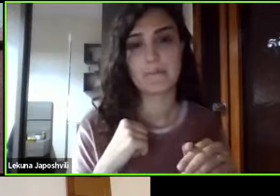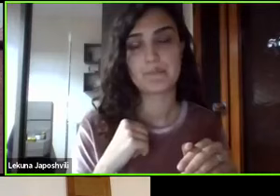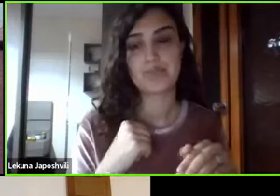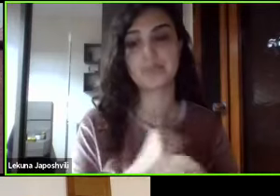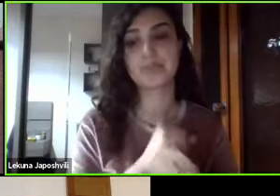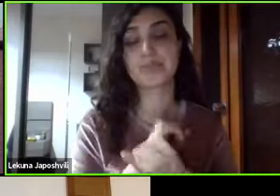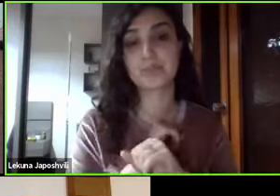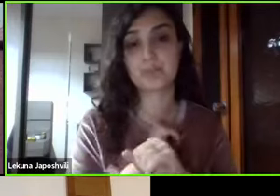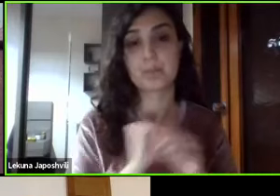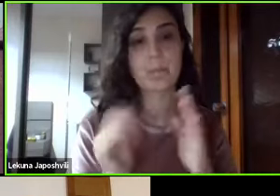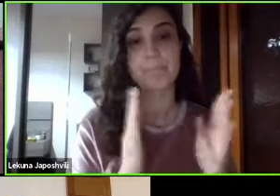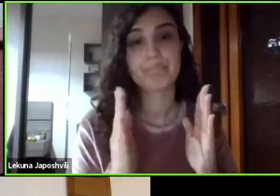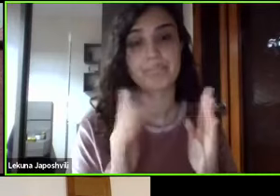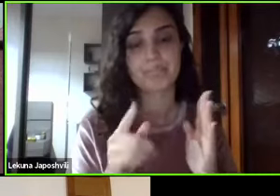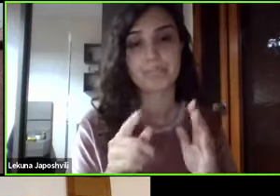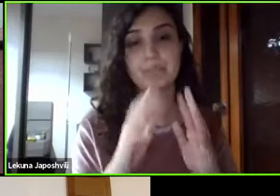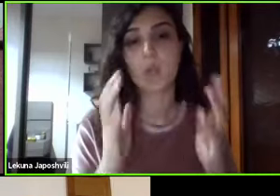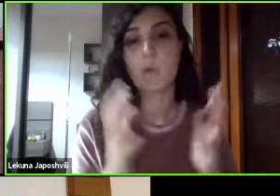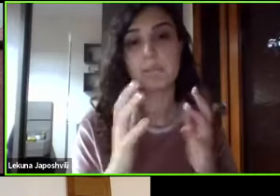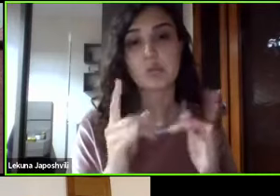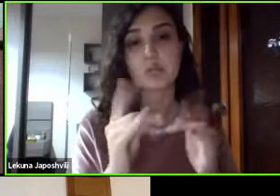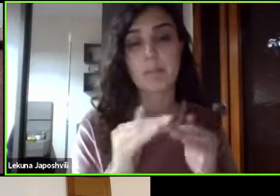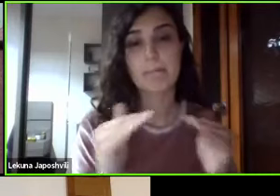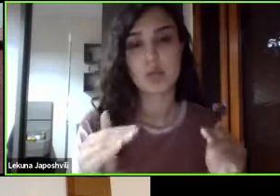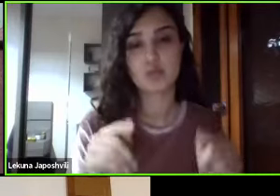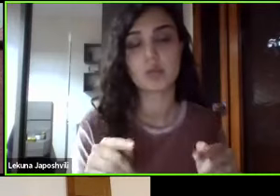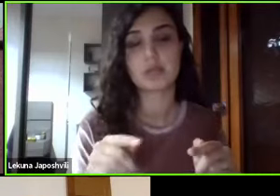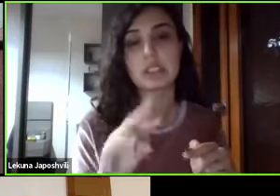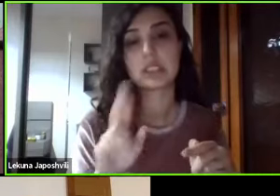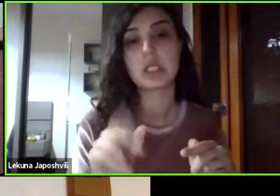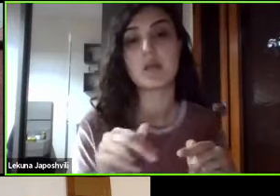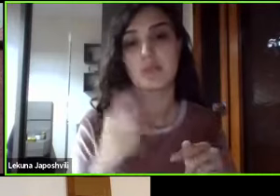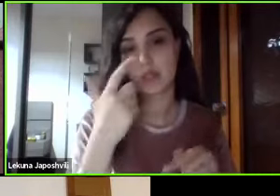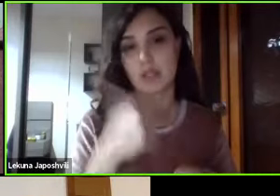დაისვენონ მაქსიმალურად, გავხილდნენ ბავშვებს მაქსიმალურად და თავი